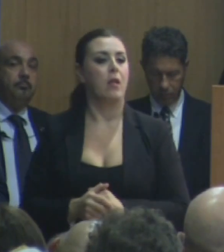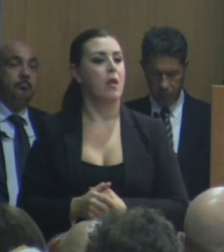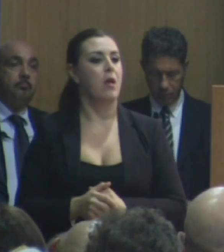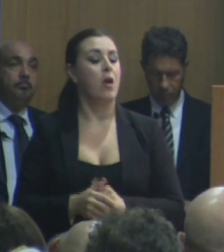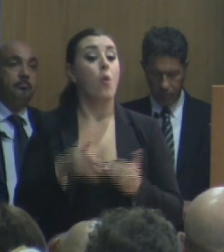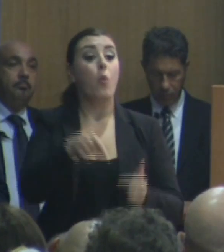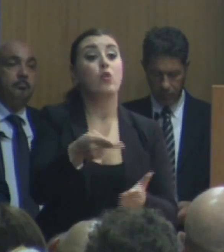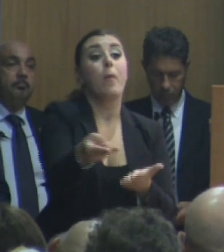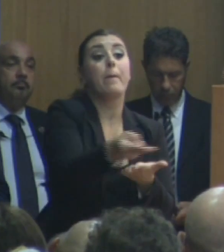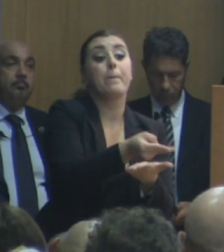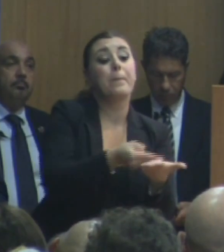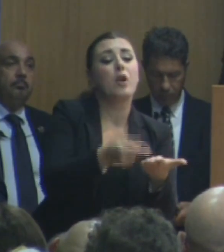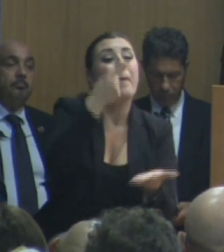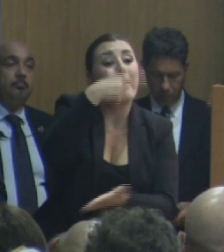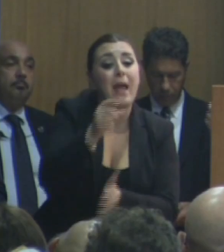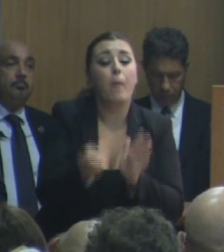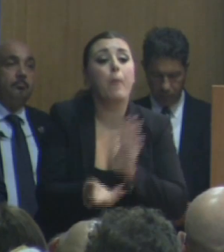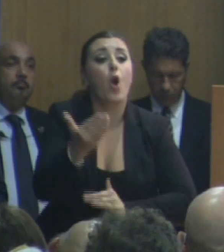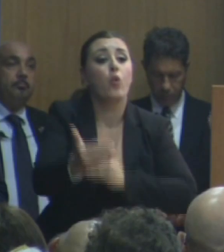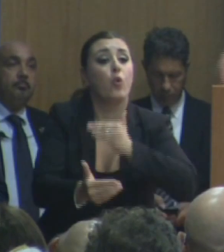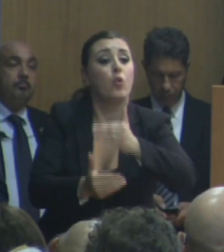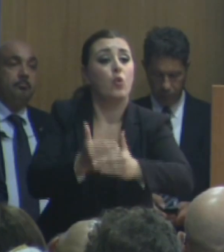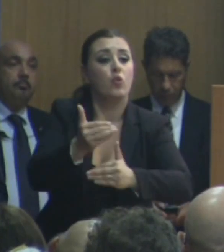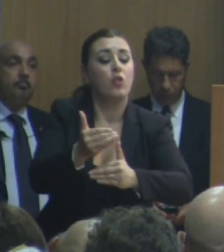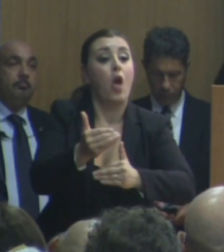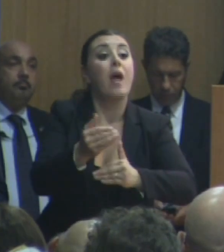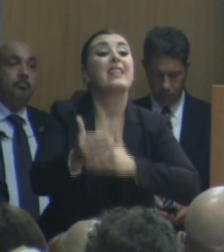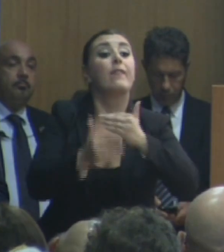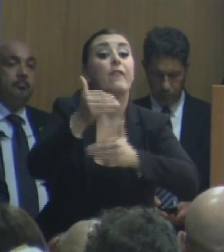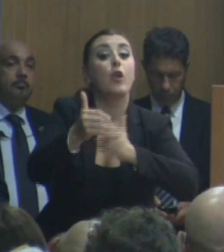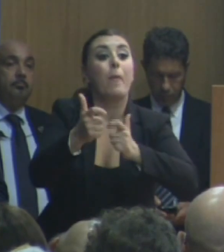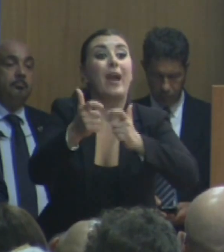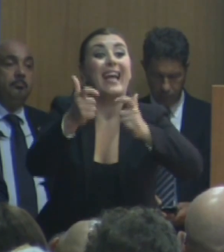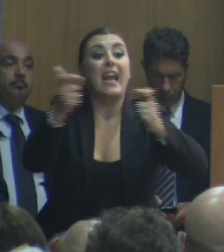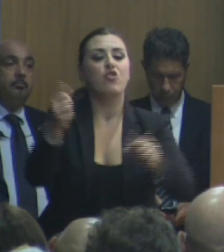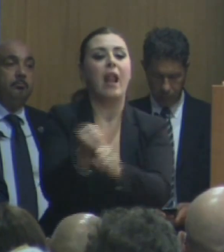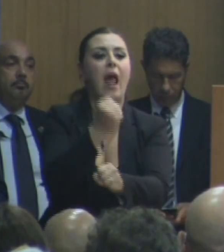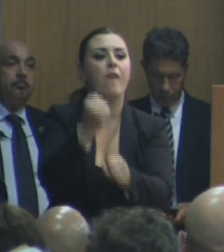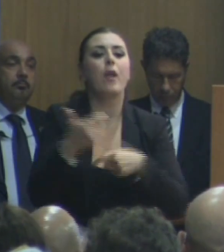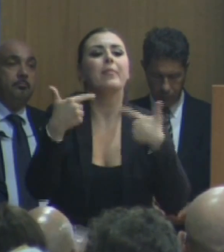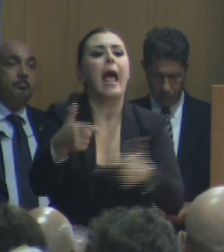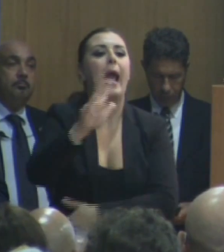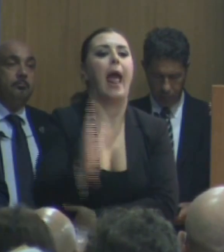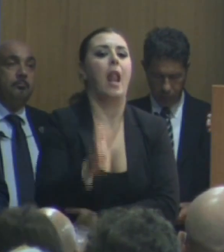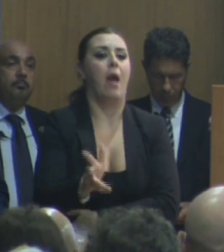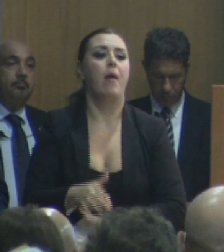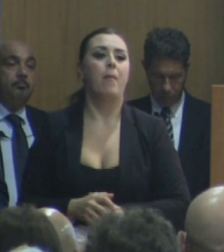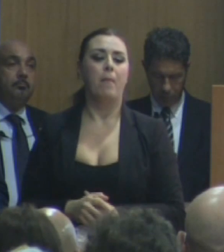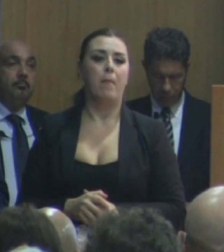Questo è un progetto per produrre sviluppo, crescita e lavoro per Calabria.